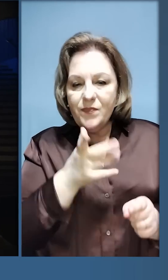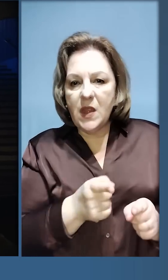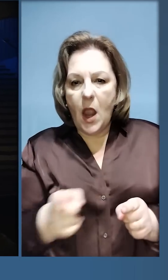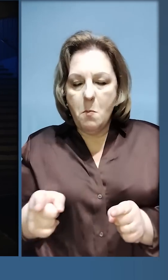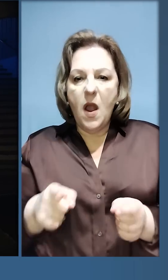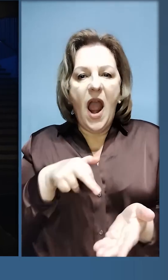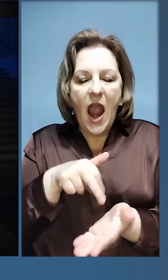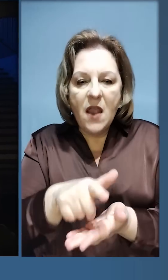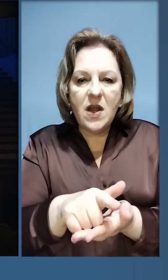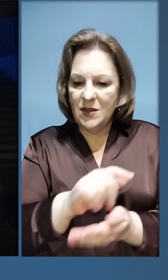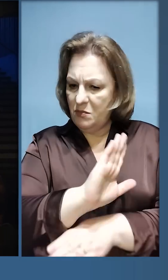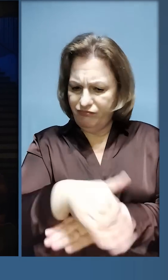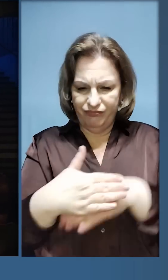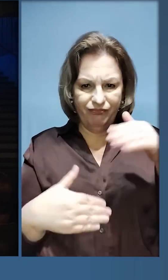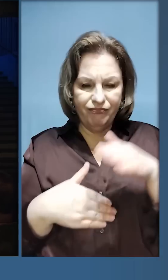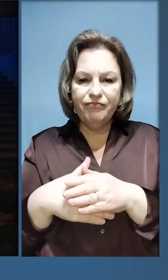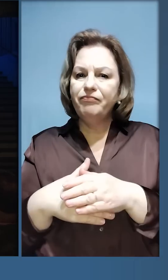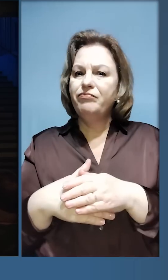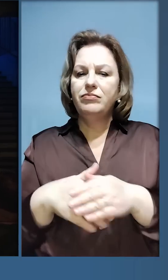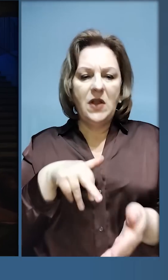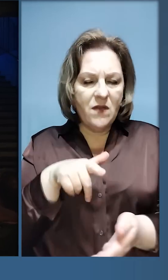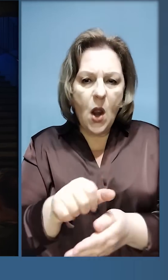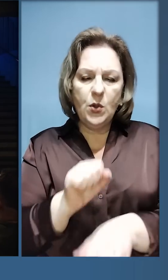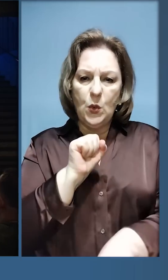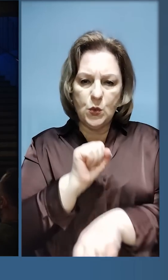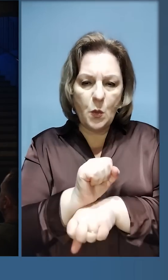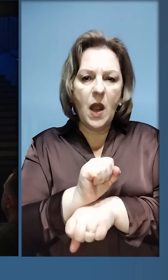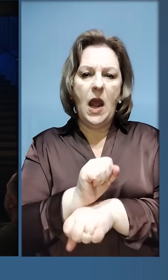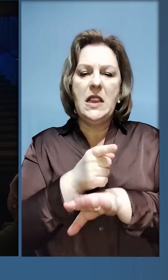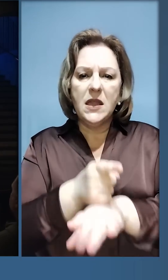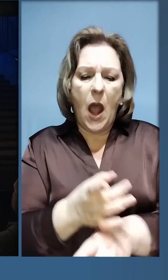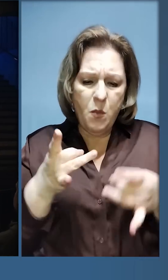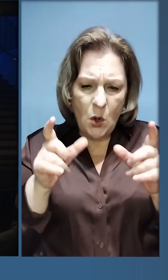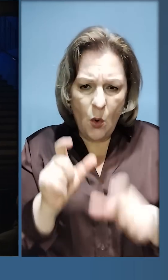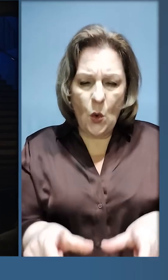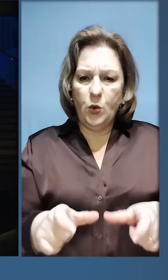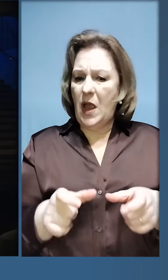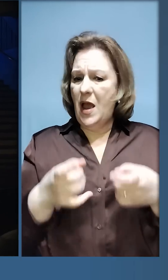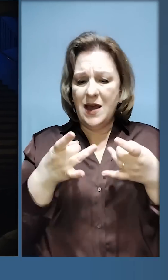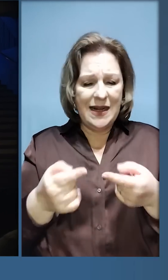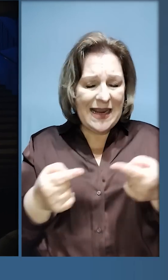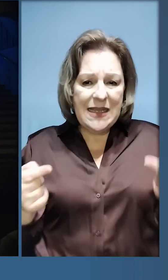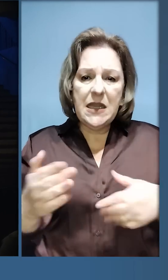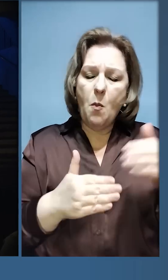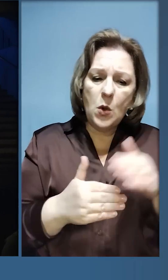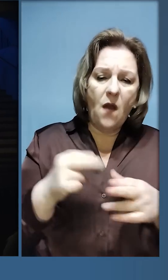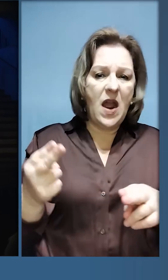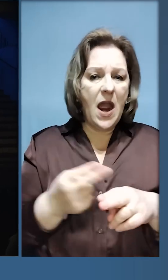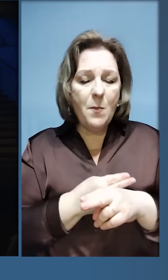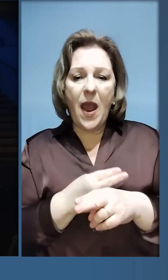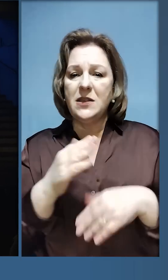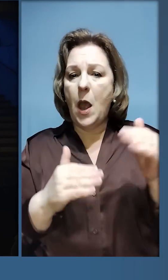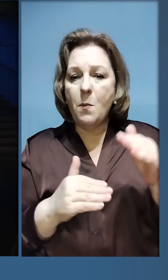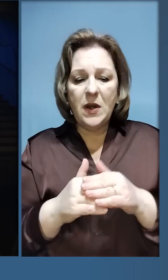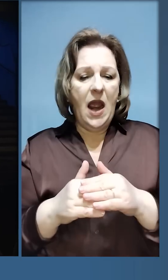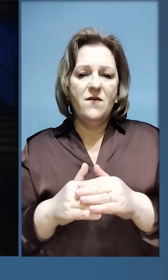вони виходили, голіруч зупиняли ці танки в селах, звичайні люди, прості люди різних професій або без